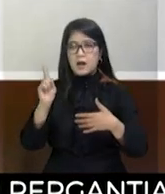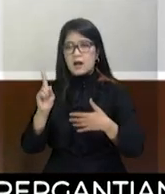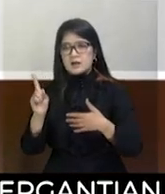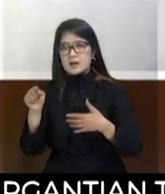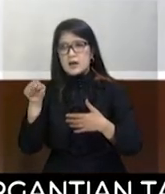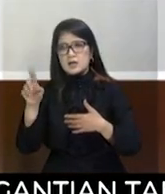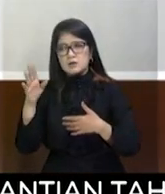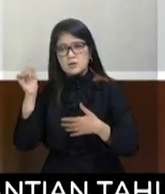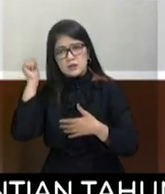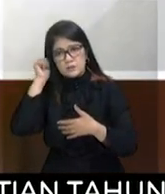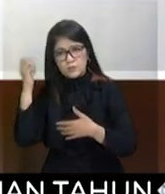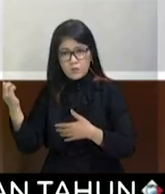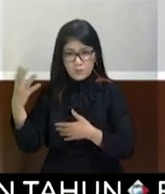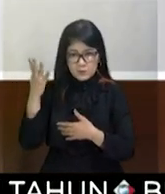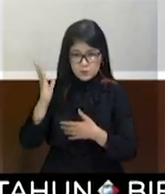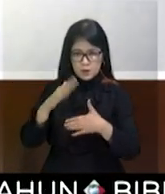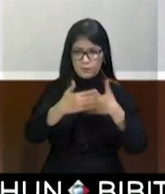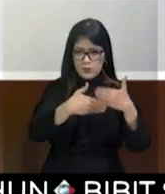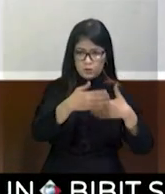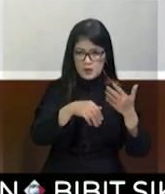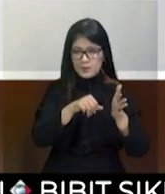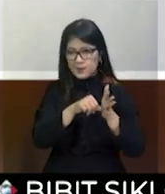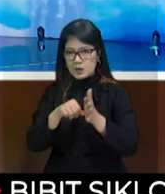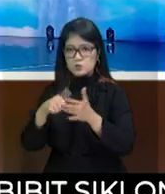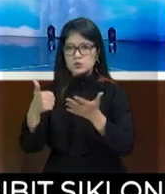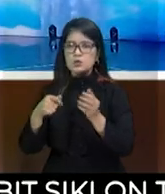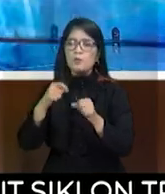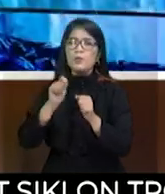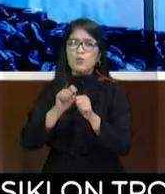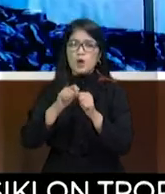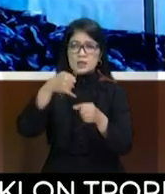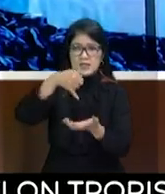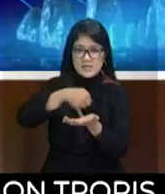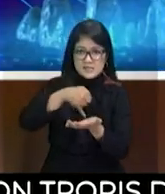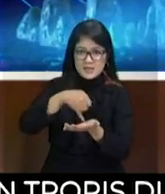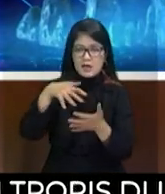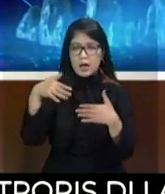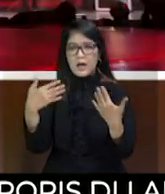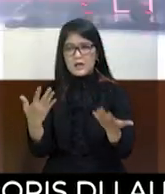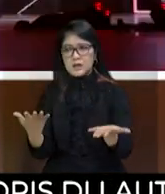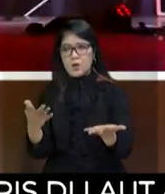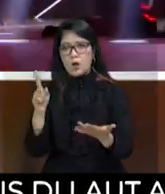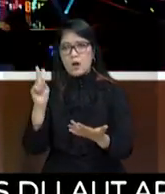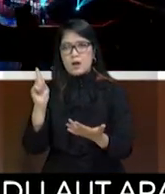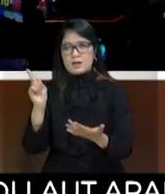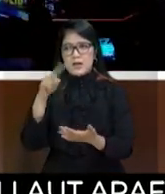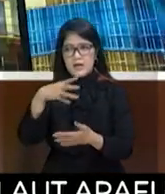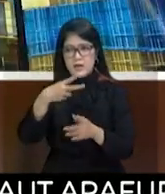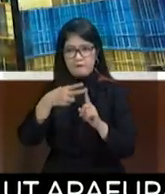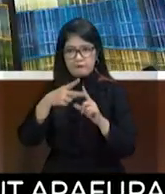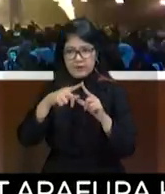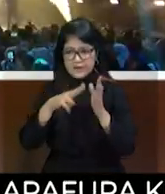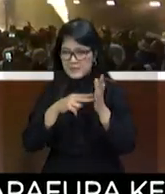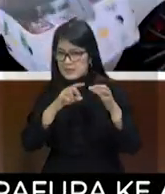sudah mengatakan bisa produksi, konten, kemudian atau kita ada join event, dan lain sebagainya,